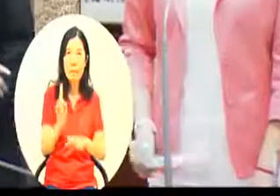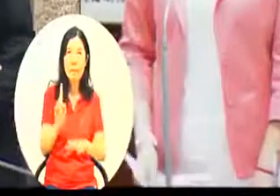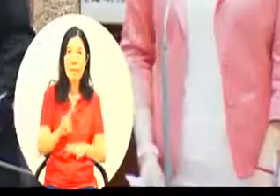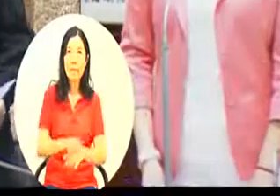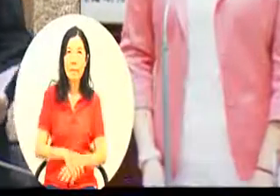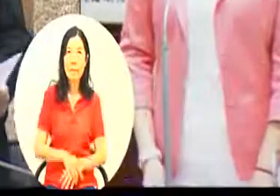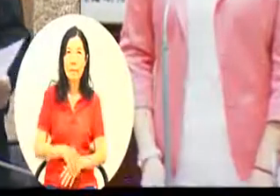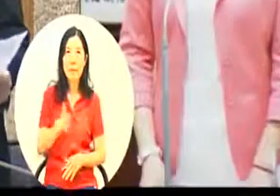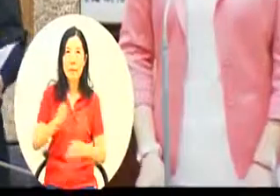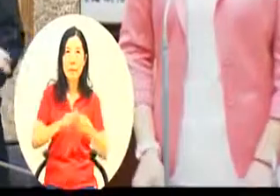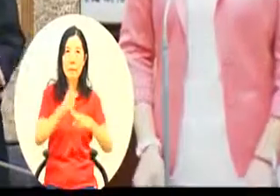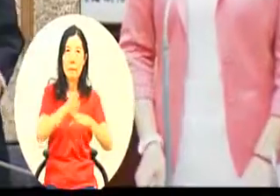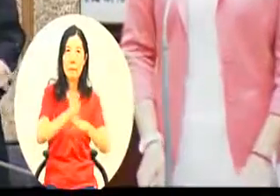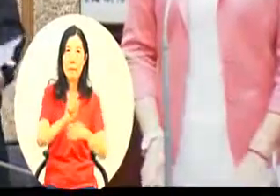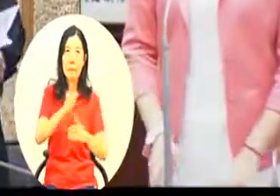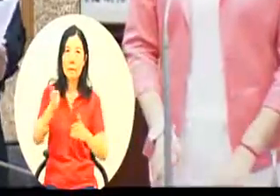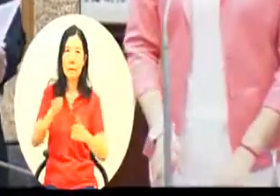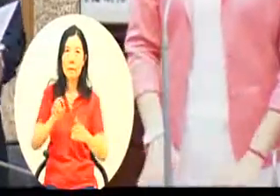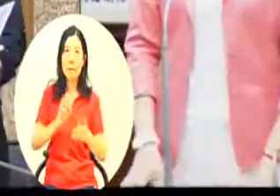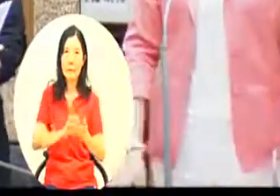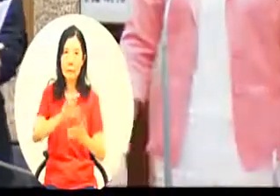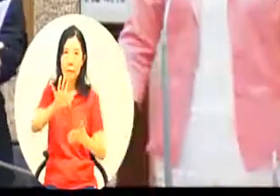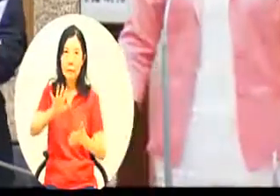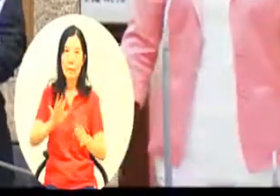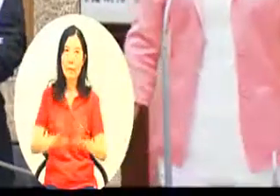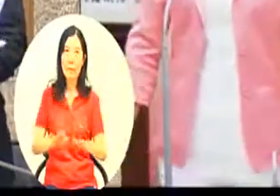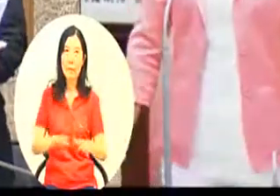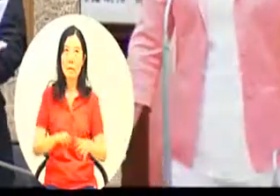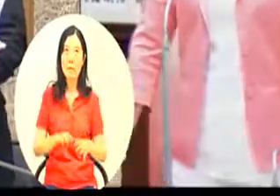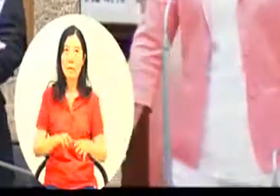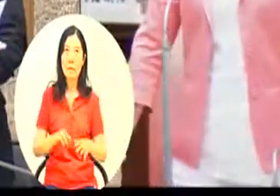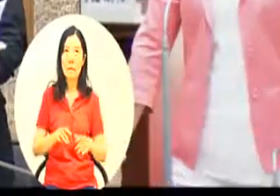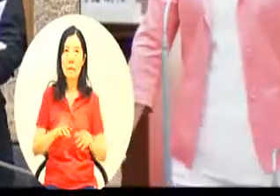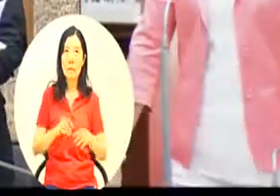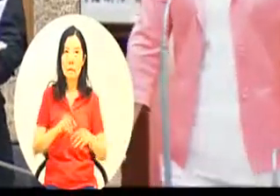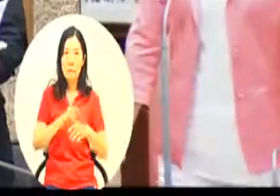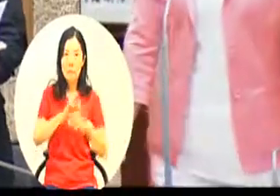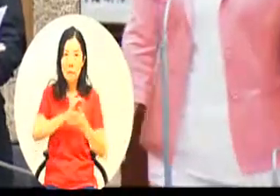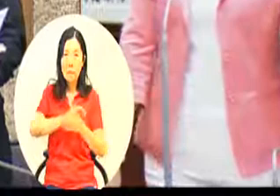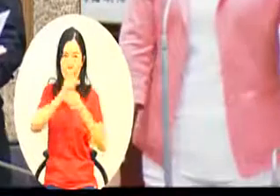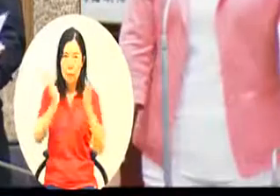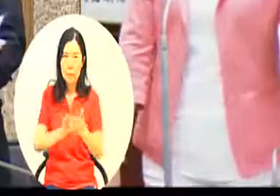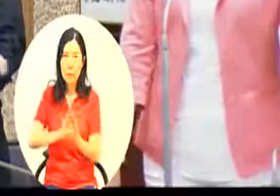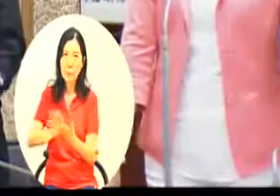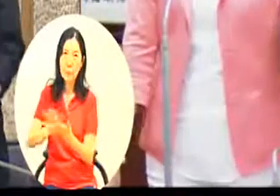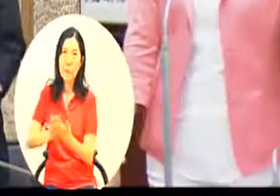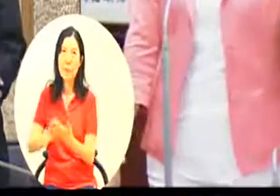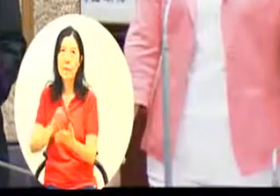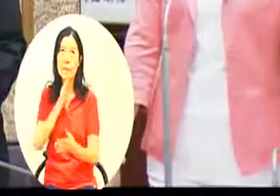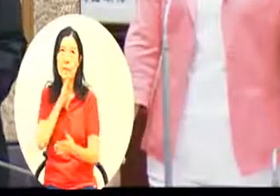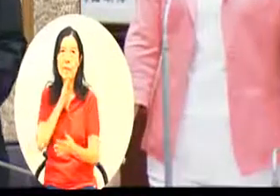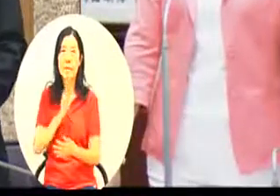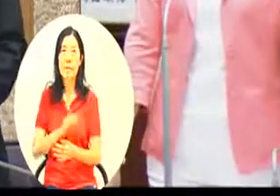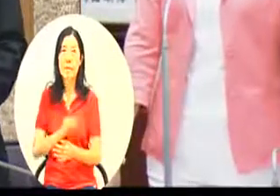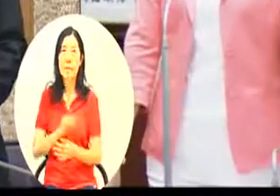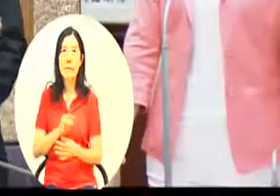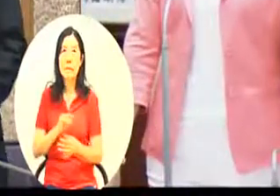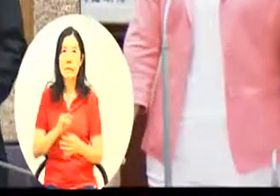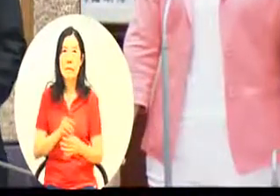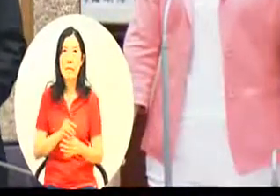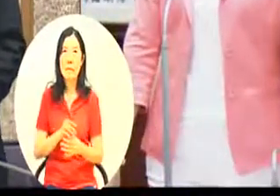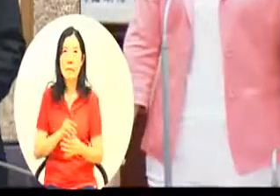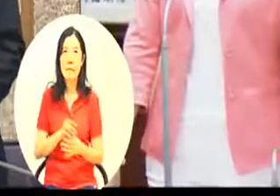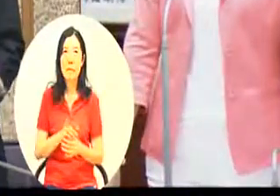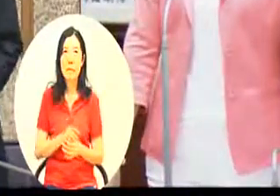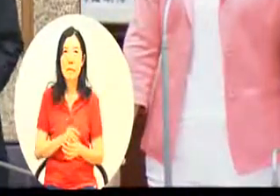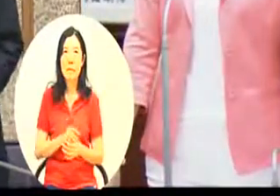好，谢谢主席，谢谢议员。我跟议员也报告一下，确实他们这一次所有的一切开销都是由这个相关的这个，尤